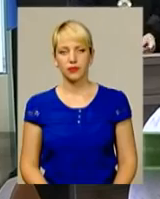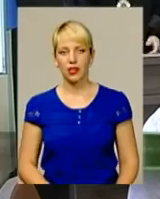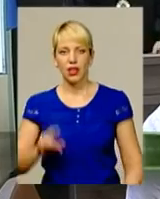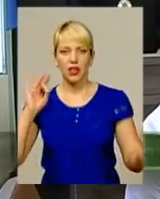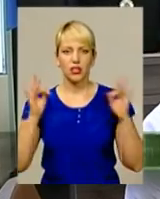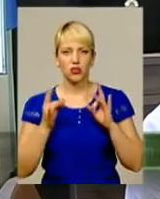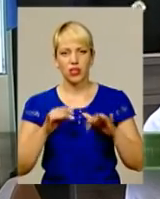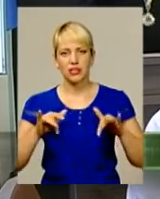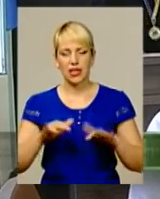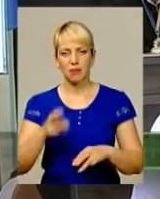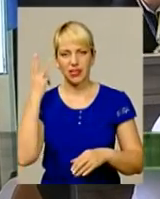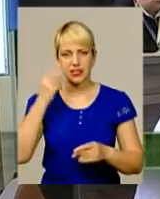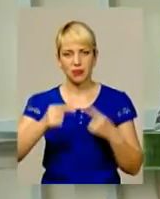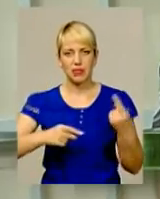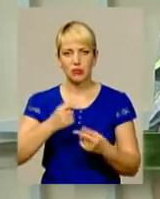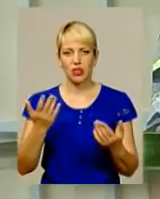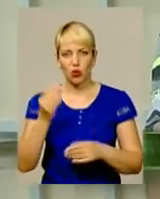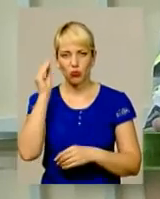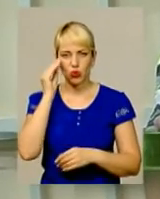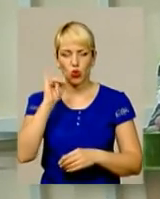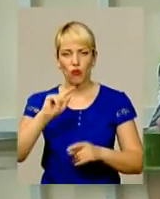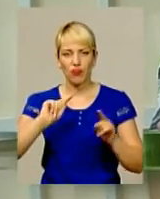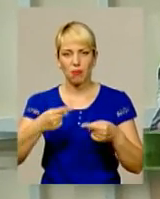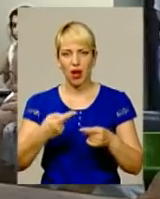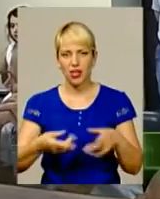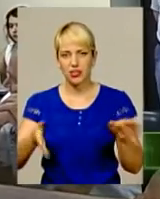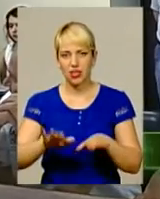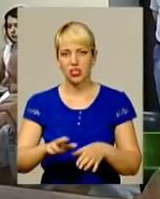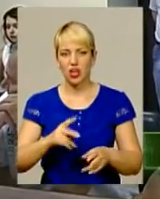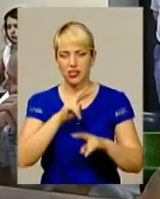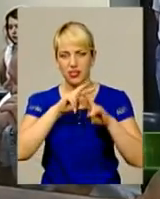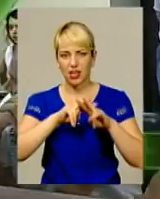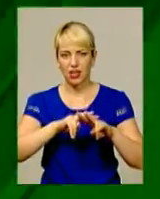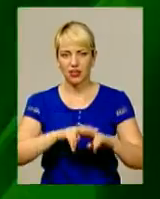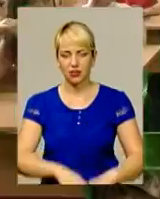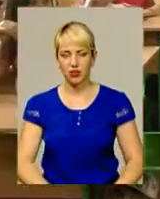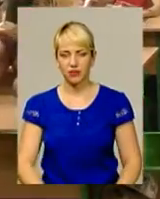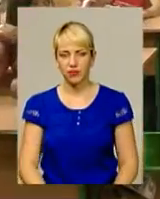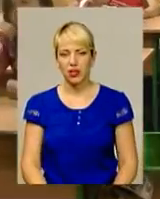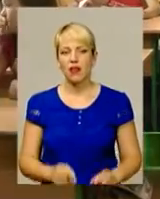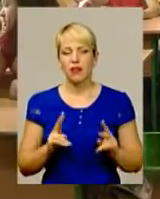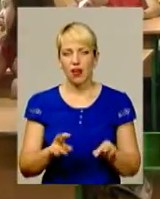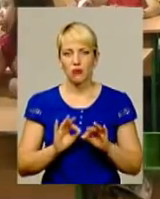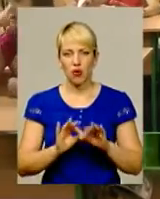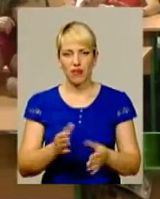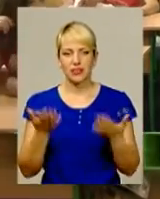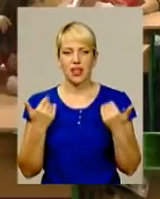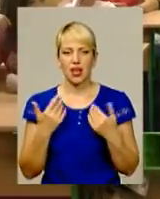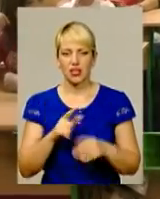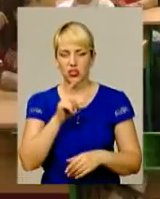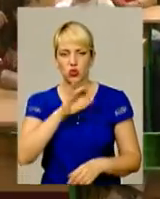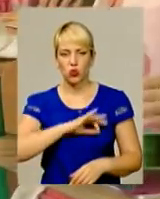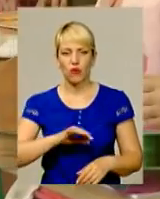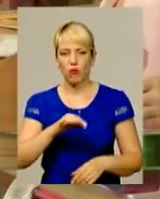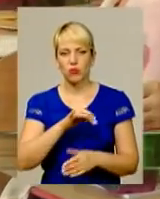Резонансна справа. Хмельницький бізнесмен, котрого підозрюють у вимаганні, залишається за ґратами. Як провести канікули з користю?